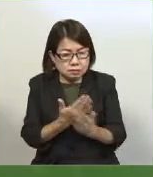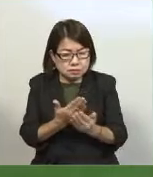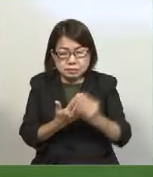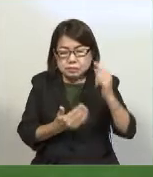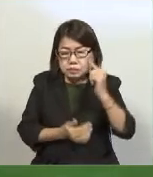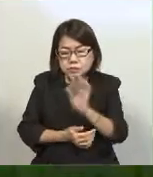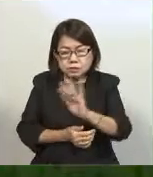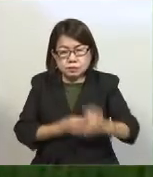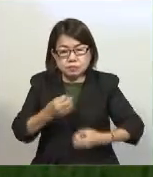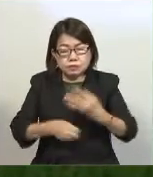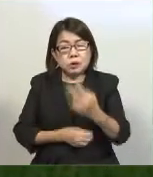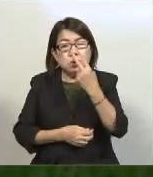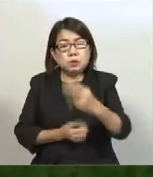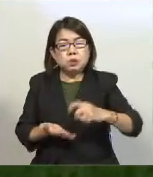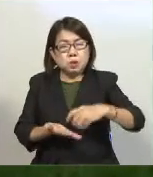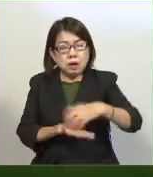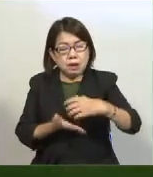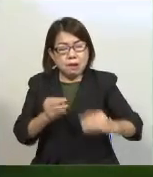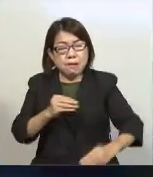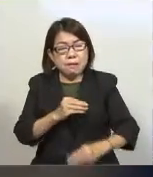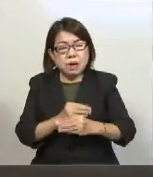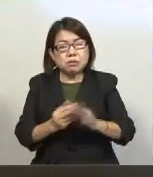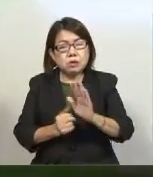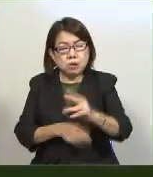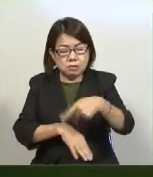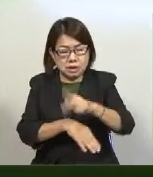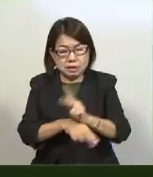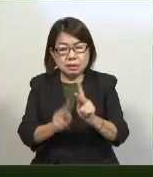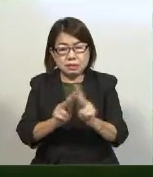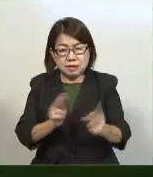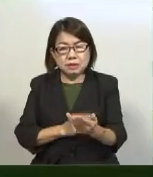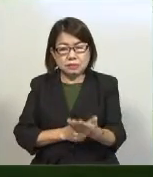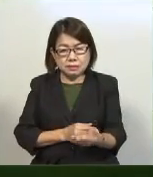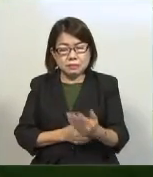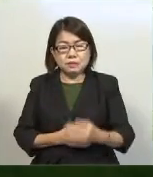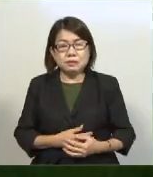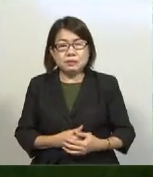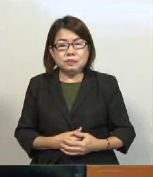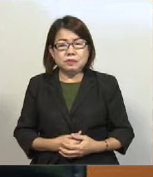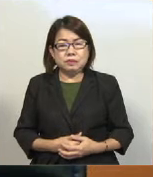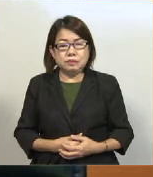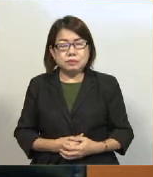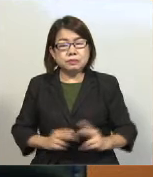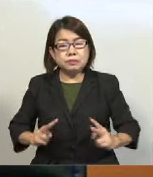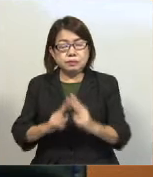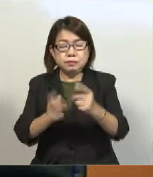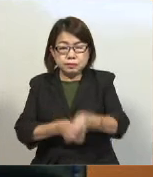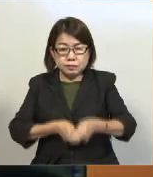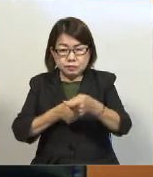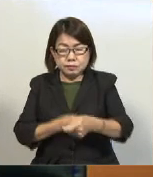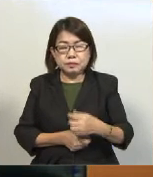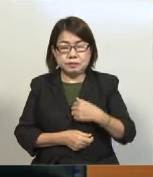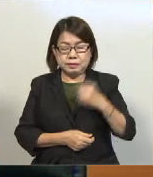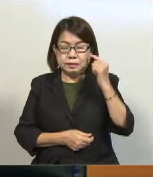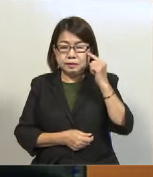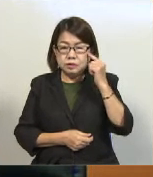างๆด้วยฟังประเด็นนี้เพิ่มเติมกันนะคะจากประธานคณะกรรมการวัตถุอันตรายค่ะ กระทรวงเกษตรและสหกรณ์เห็น